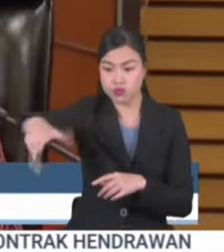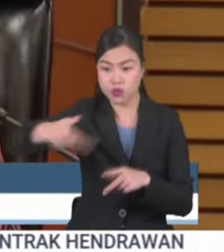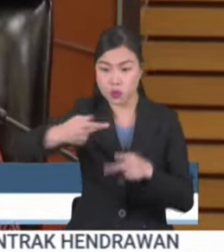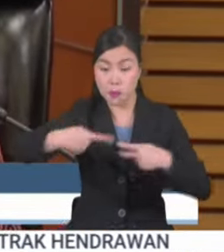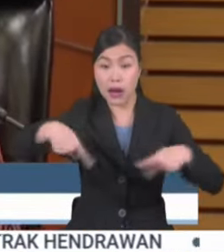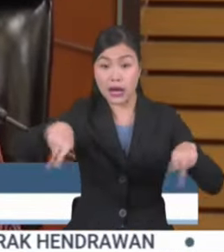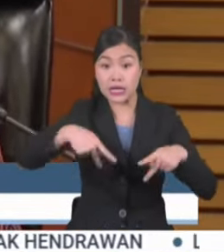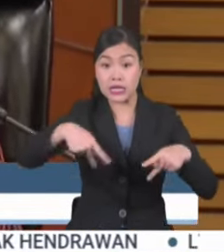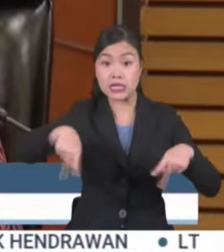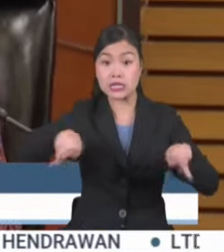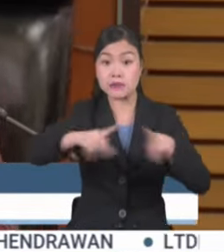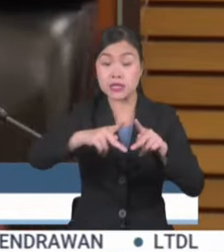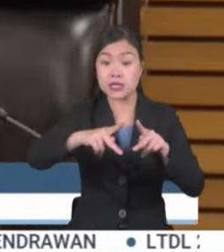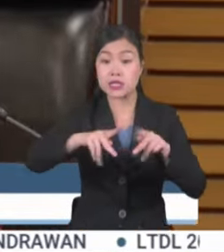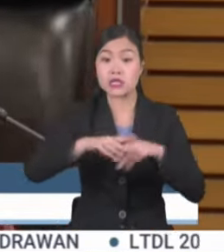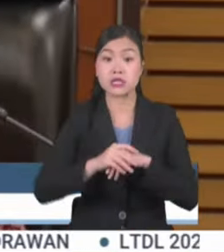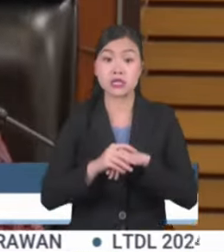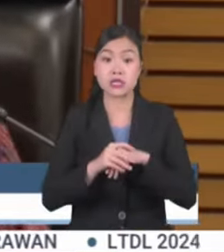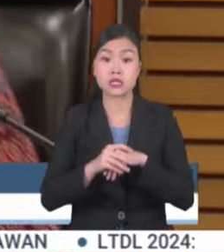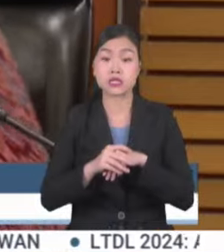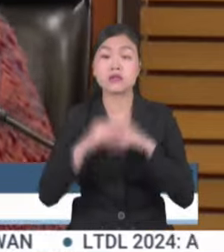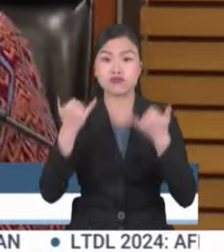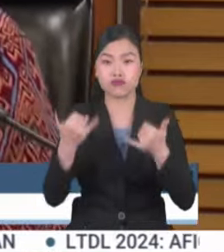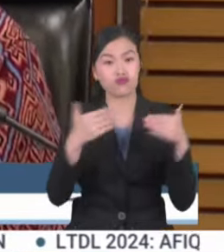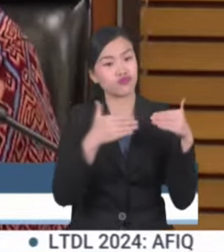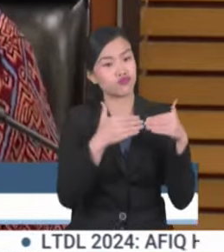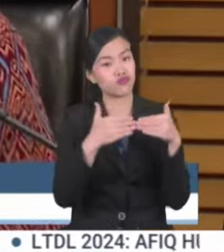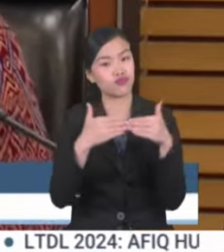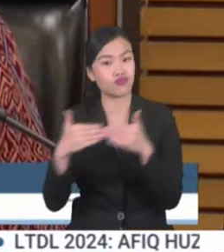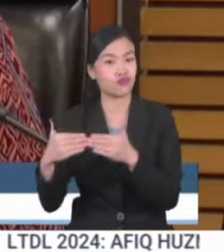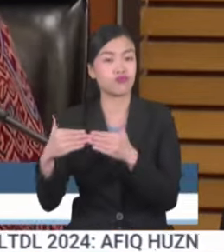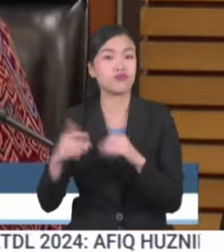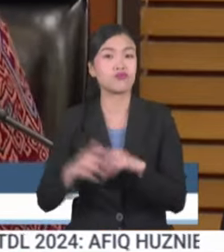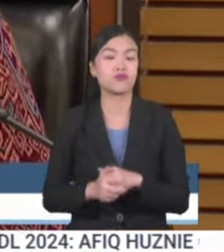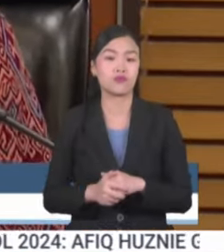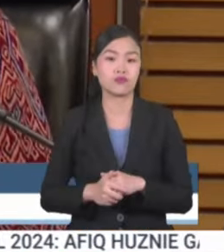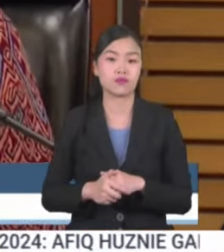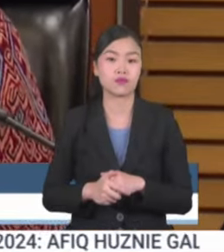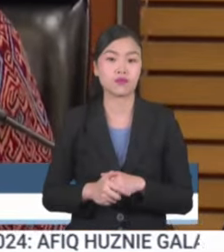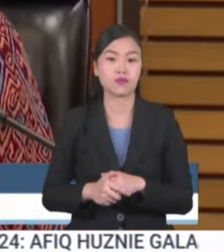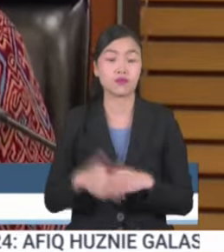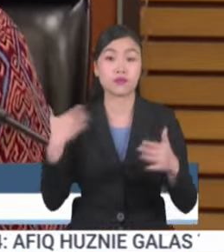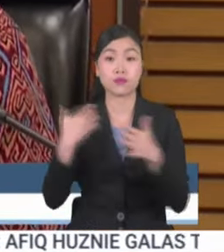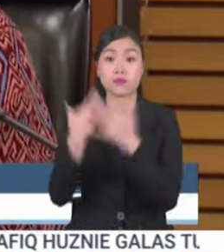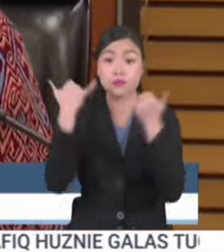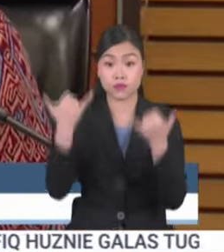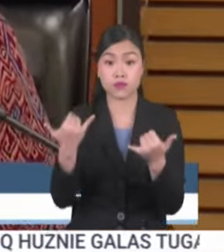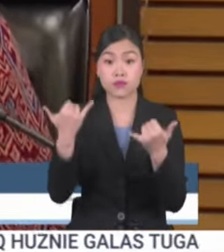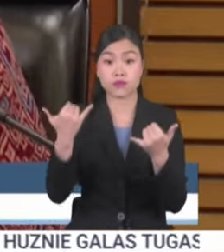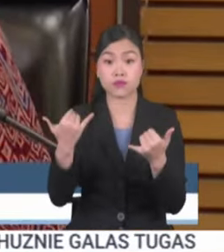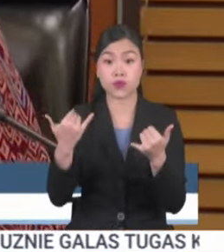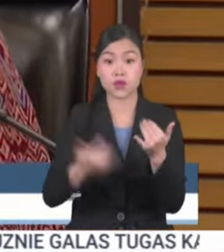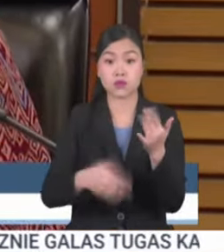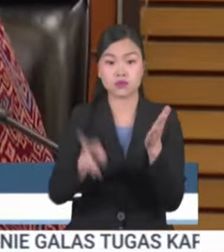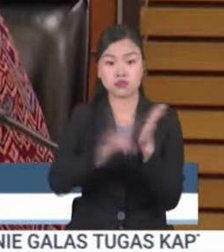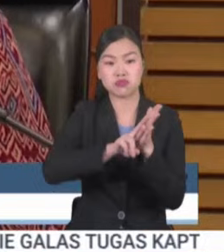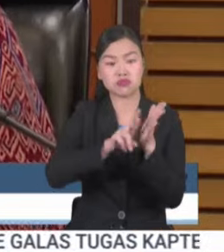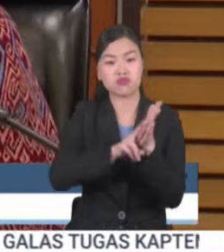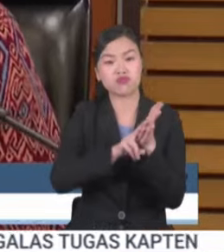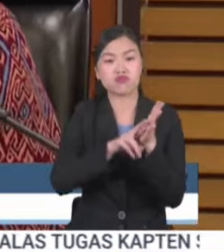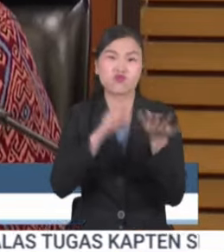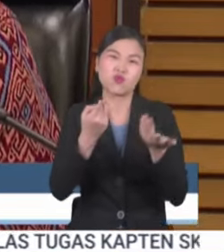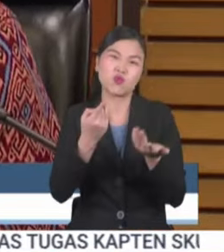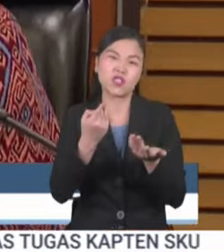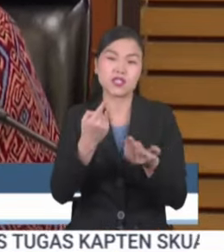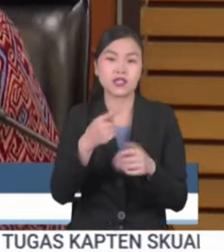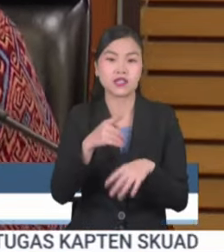sedang berjalan. Jadi Setakat ini dalam rekod hanya